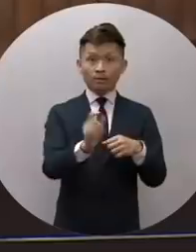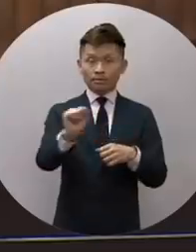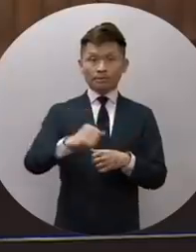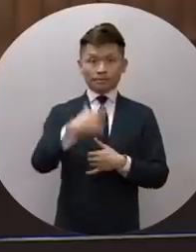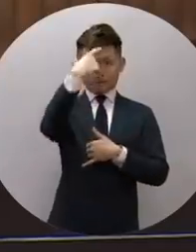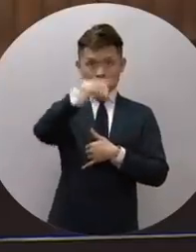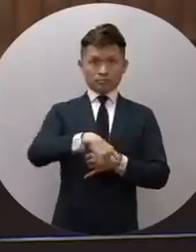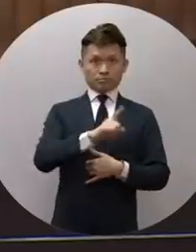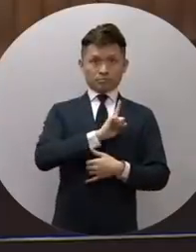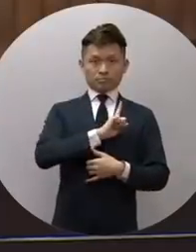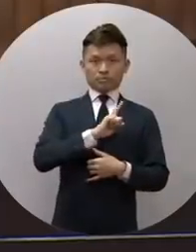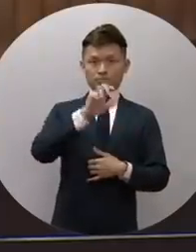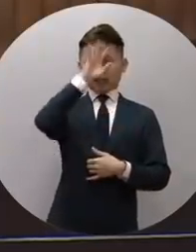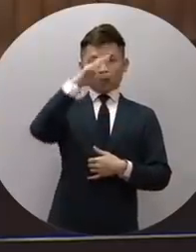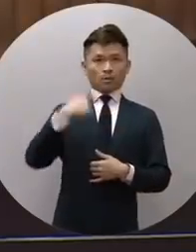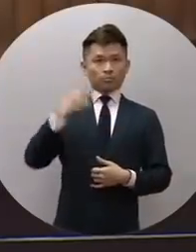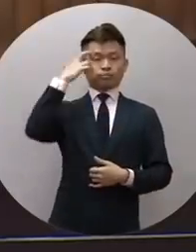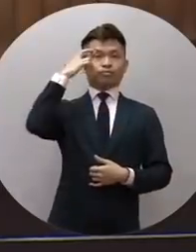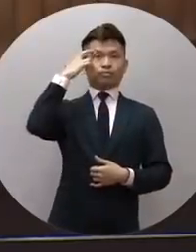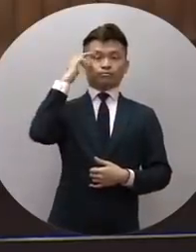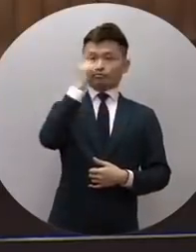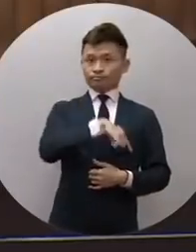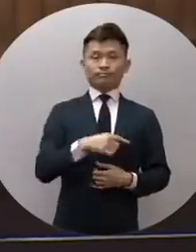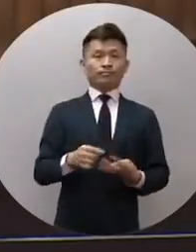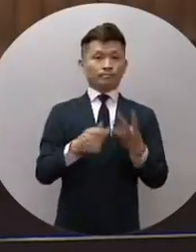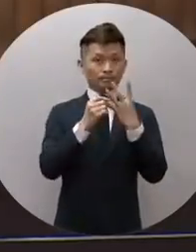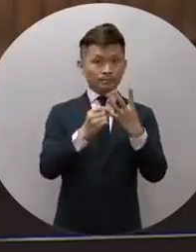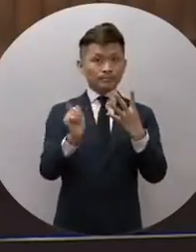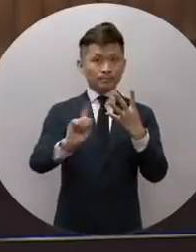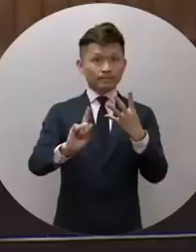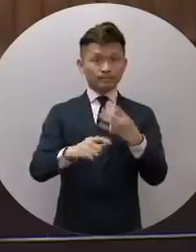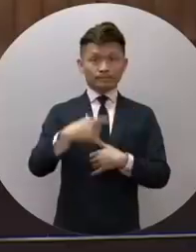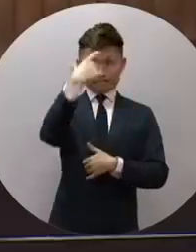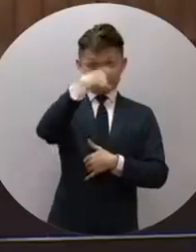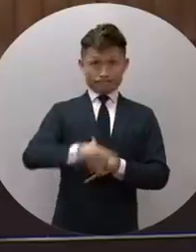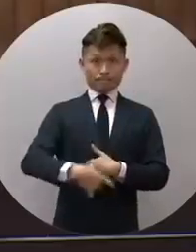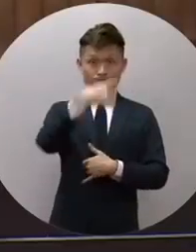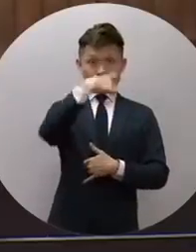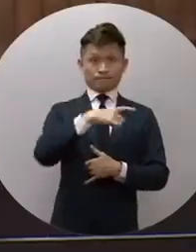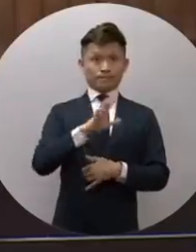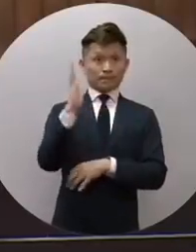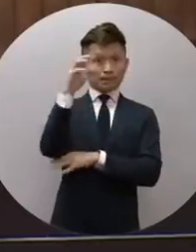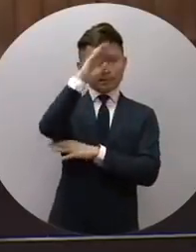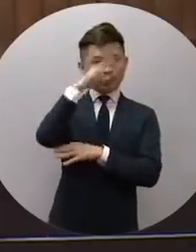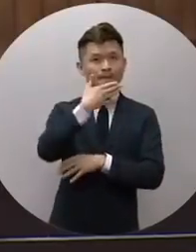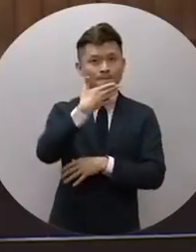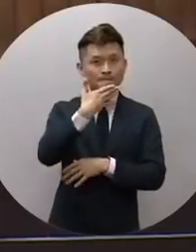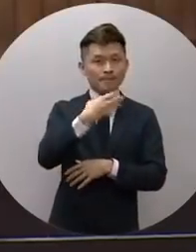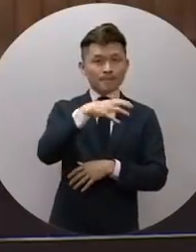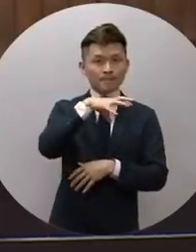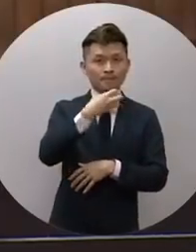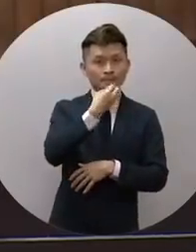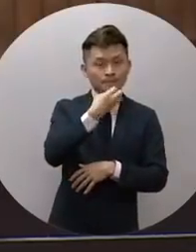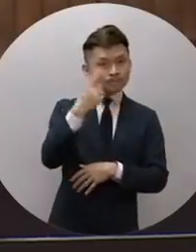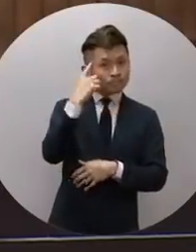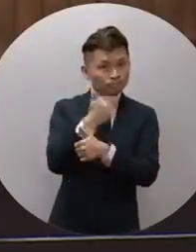个人或政党意识形态；第四，不能只有个人或政党私利的考量；